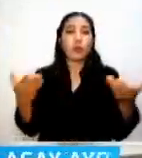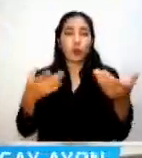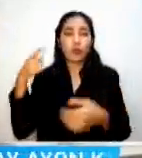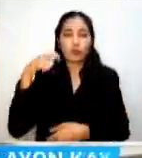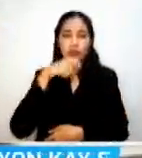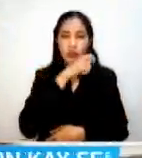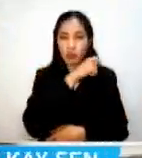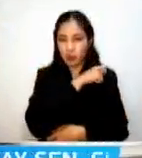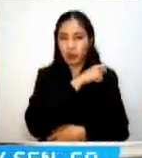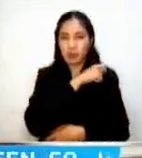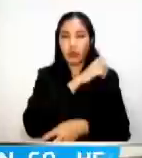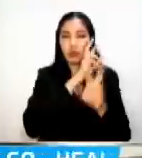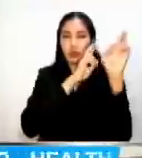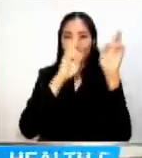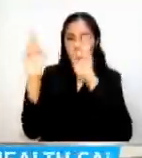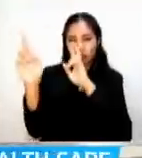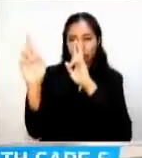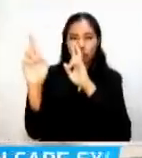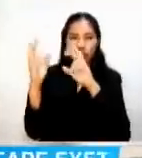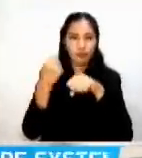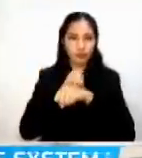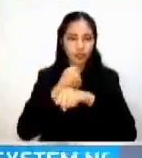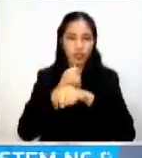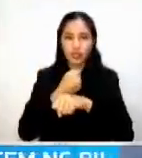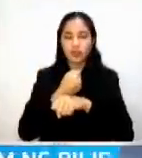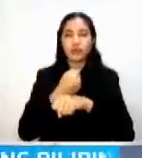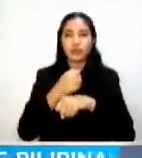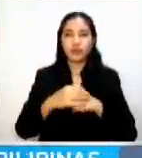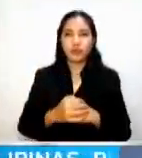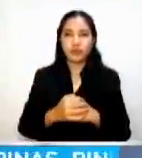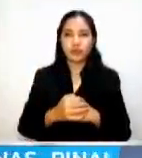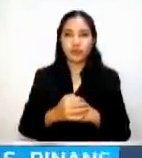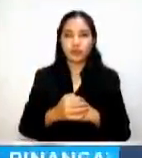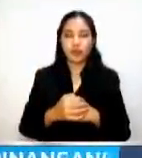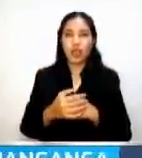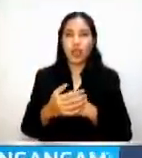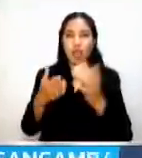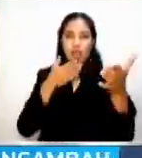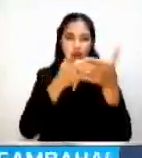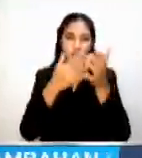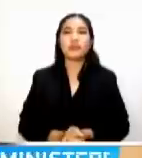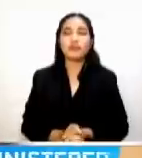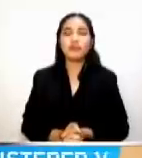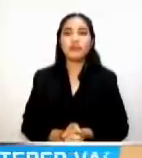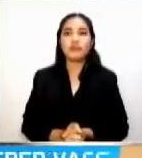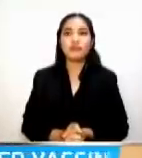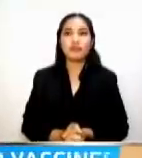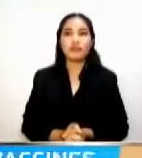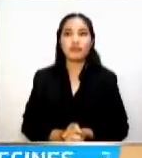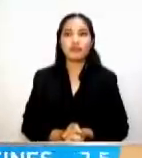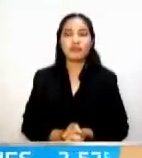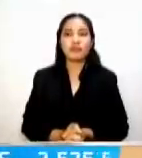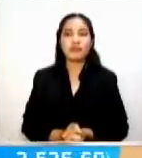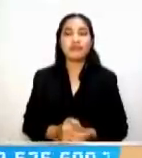silang lumaban sa alinmang paraan ng panggigipit doon. Wala pang pahayag ang China tungkol dyan. Usap-usapan po